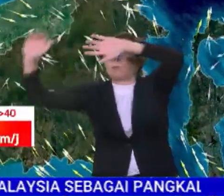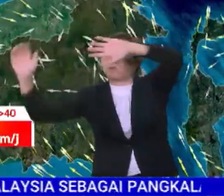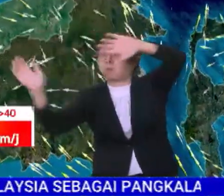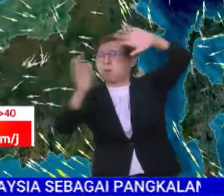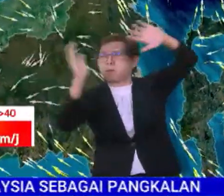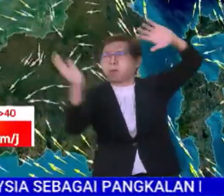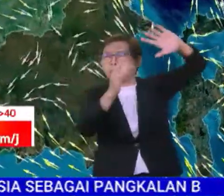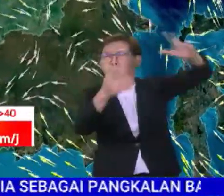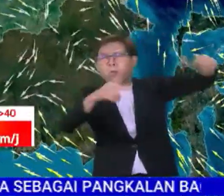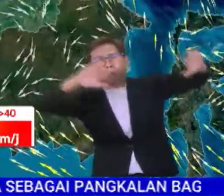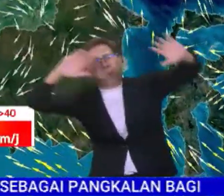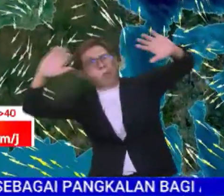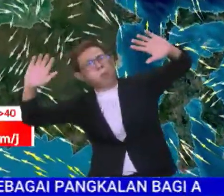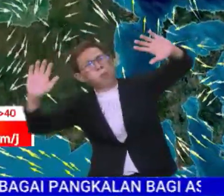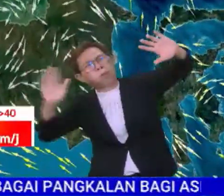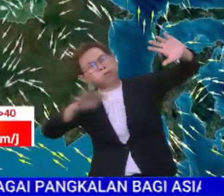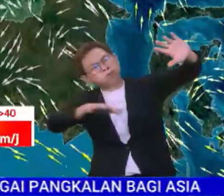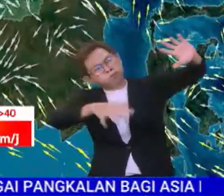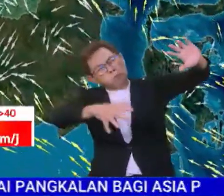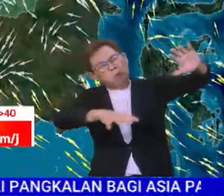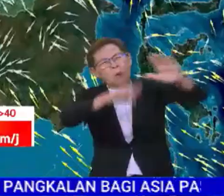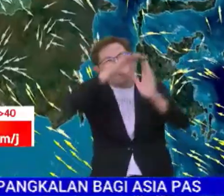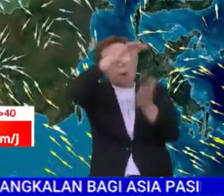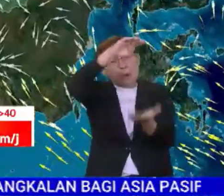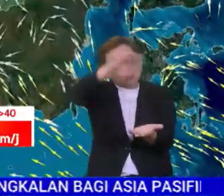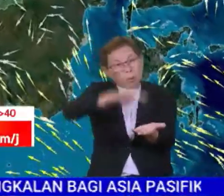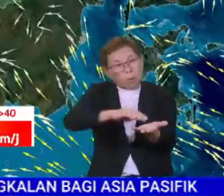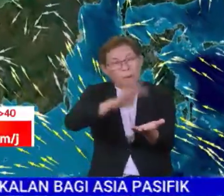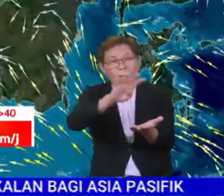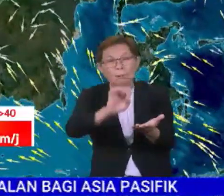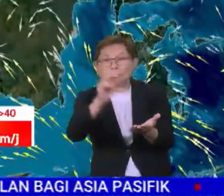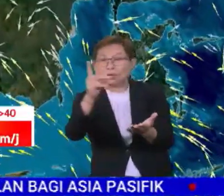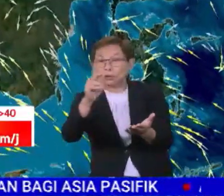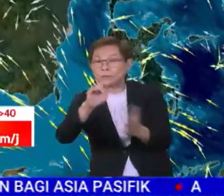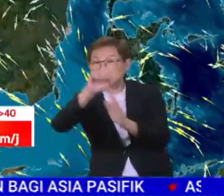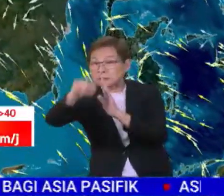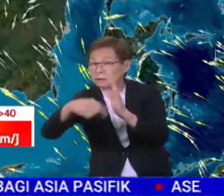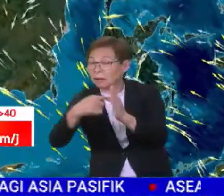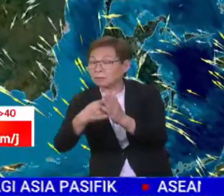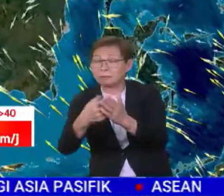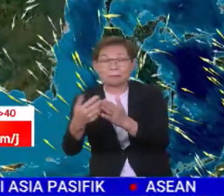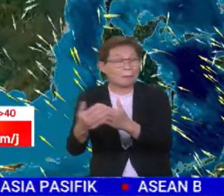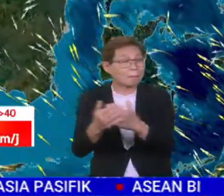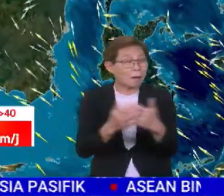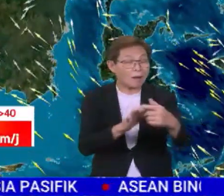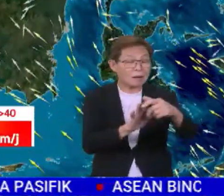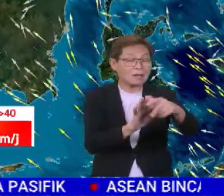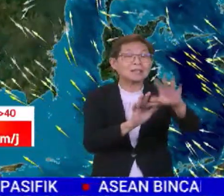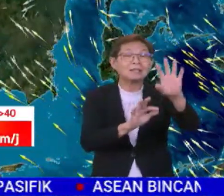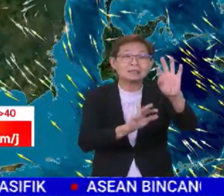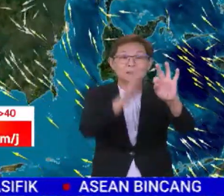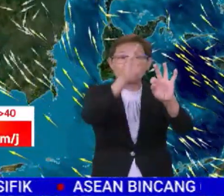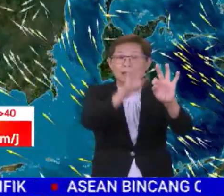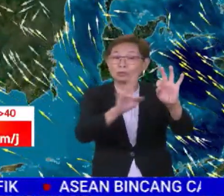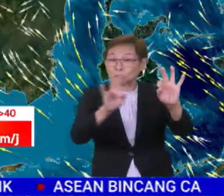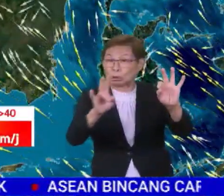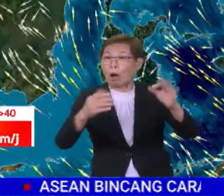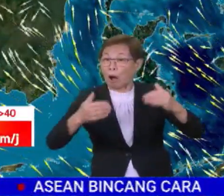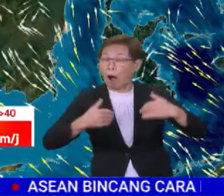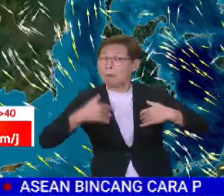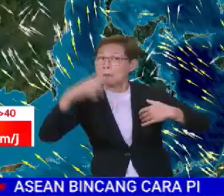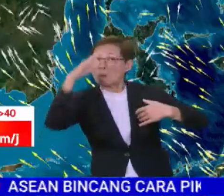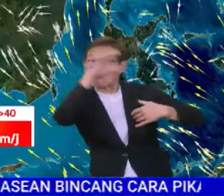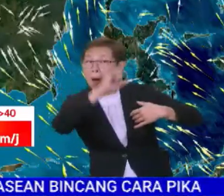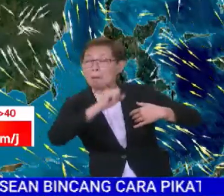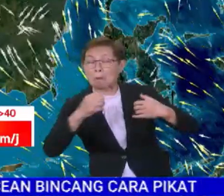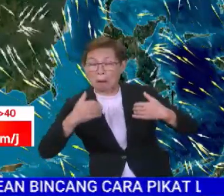bertiup dengan kelajuan sederhana kurang 40 km/jam. Walau bagaimanapun, bermula 9 Julai nanti masih lagi